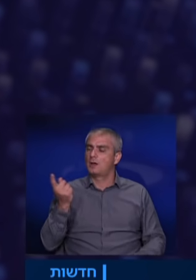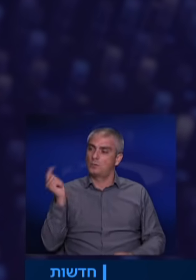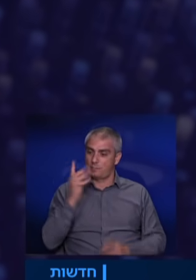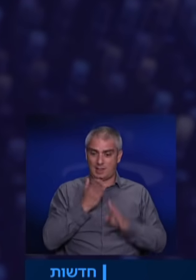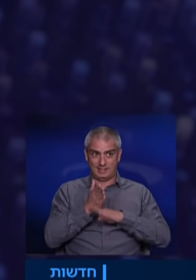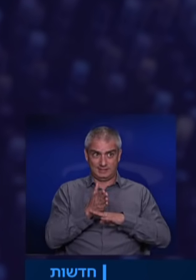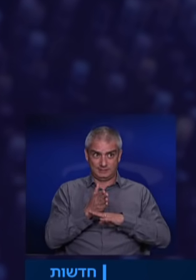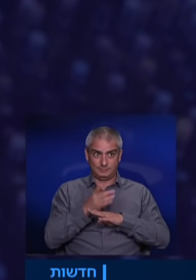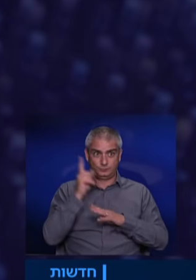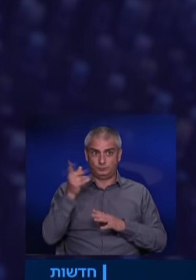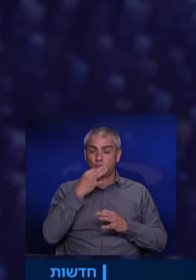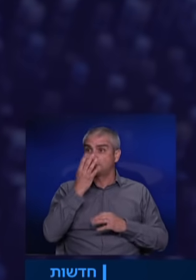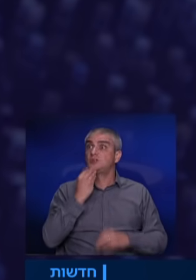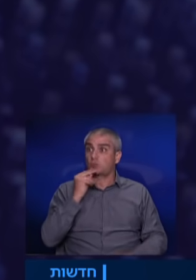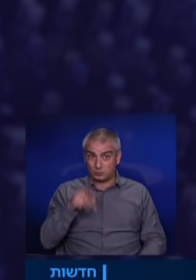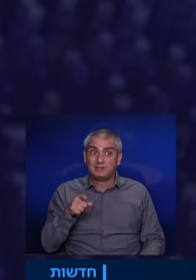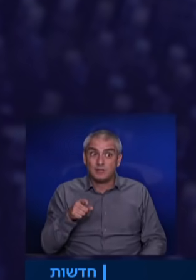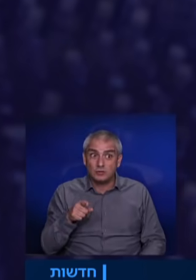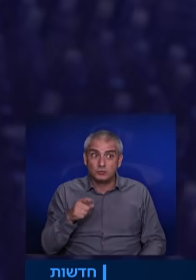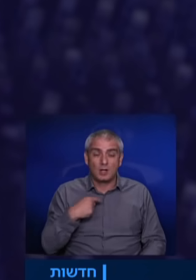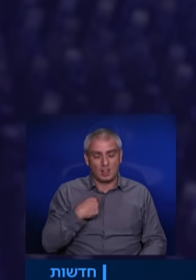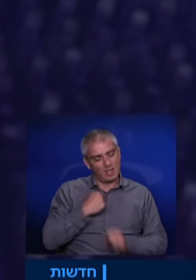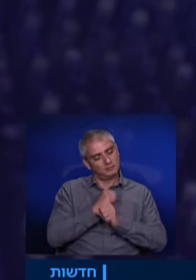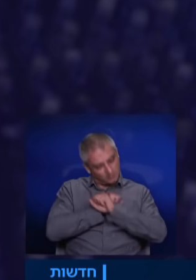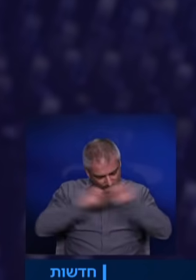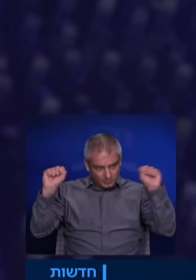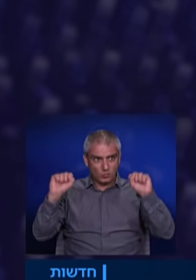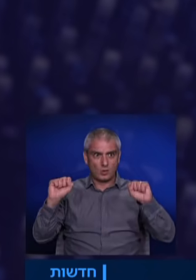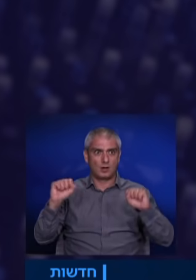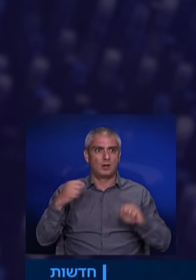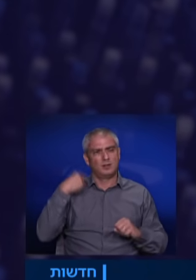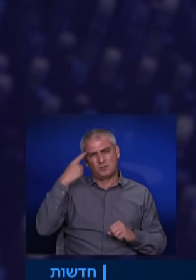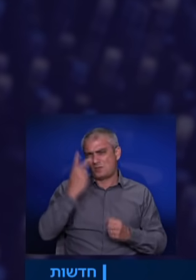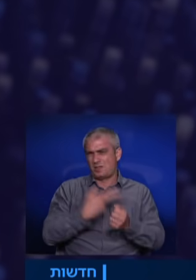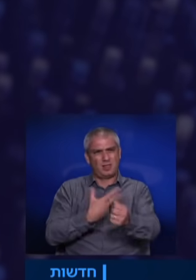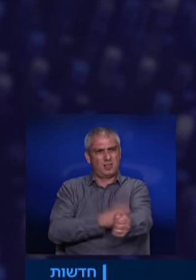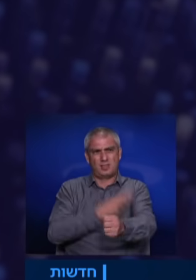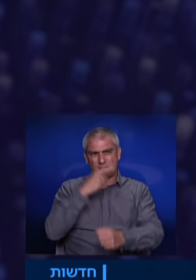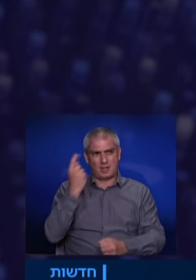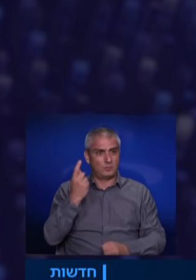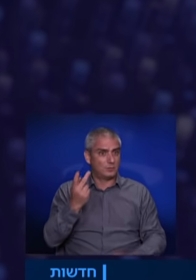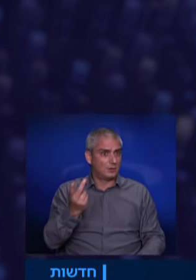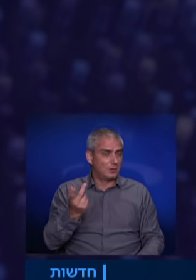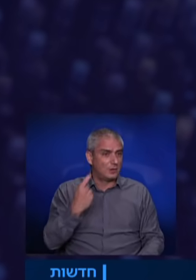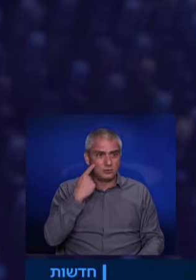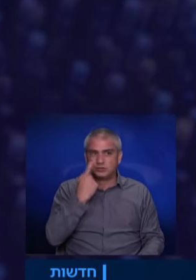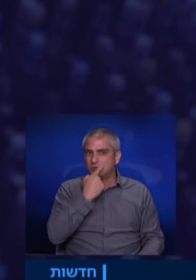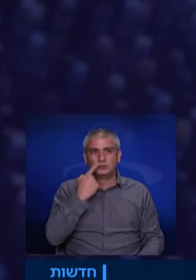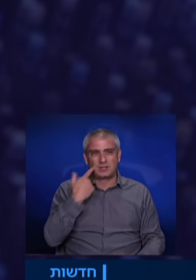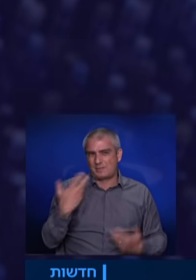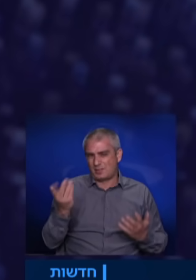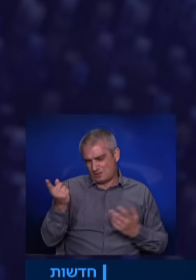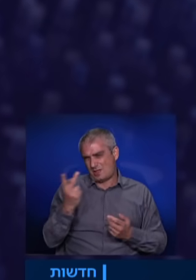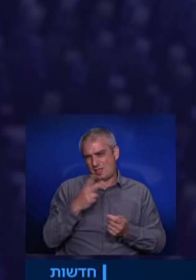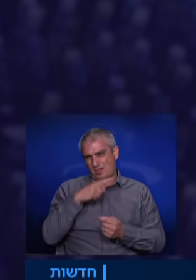לכניסה כשהוא שואל אותם יש פה יהודים ואני אעשה פה פיגוע. לדעתי מדובר פשוט בנרקומן. אני רואה לפי איזה שן שיניים,